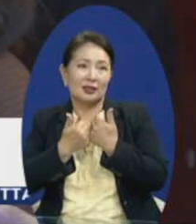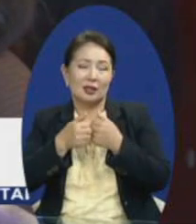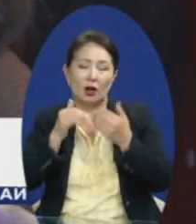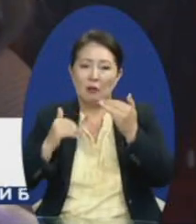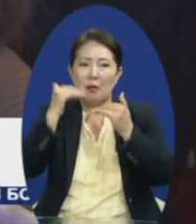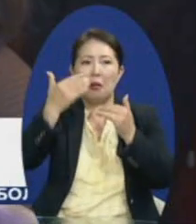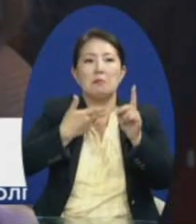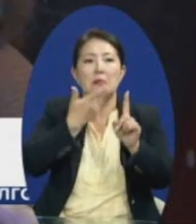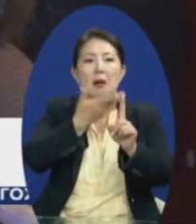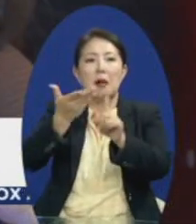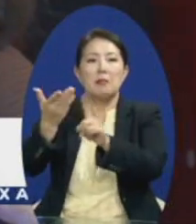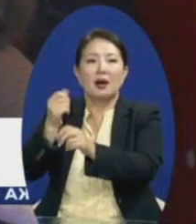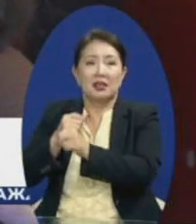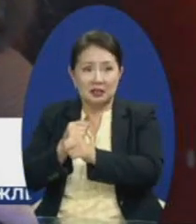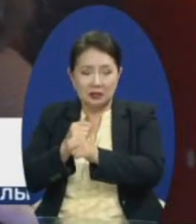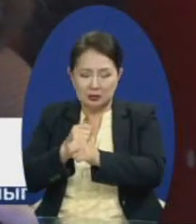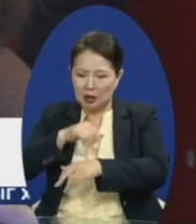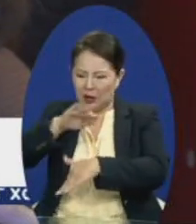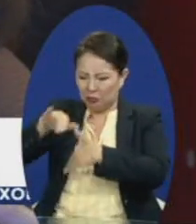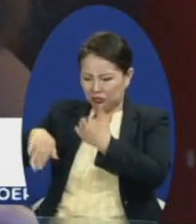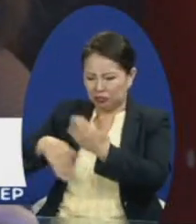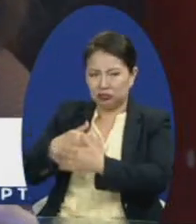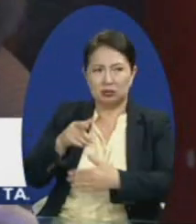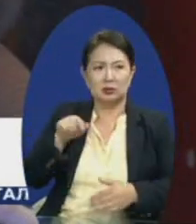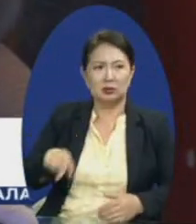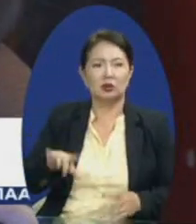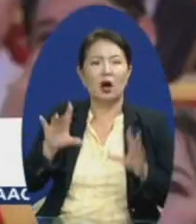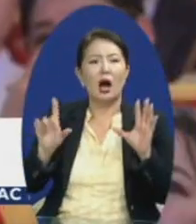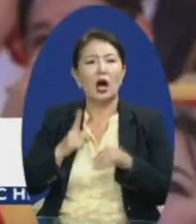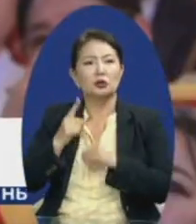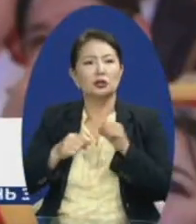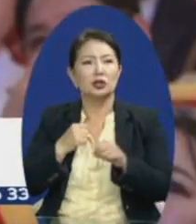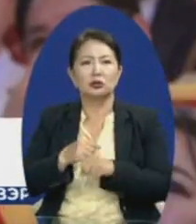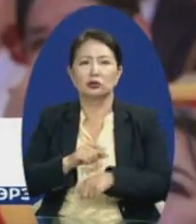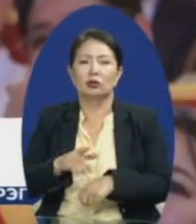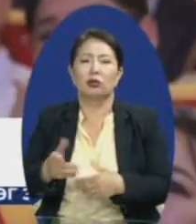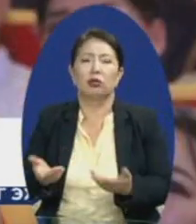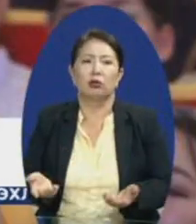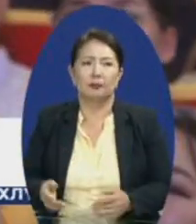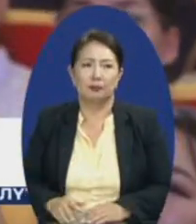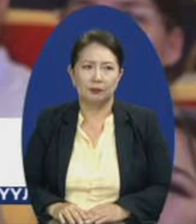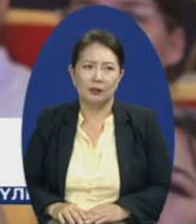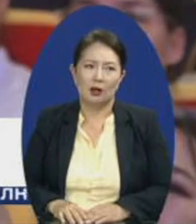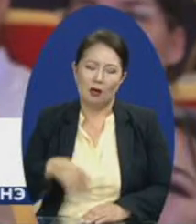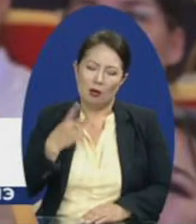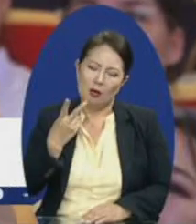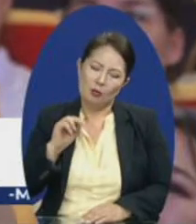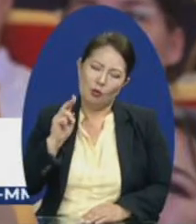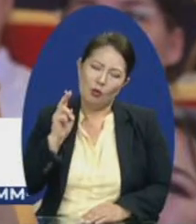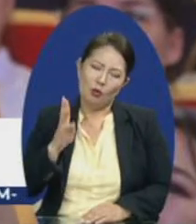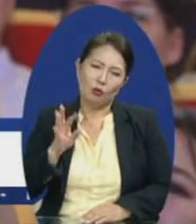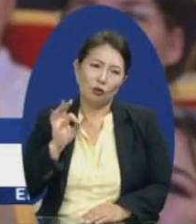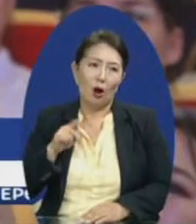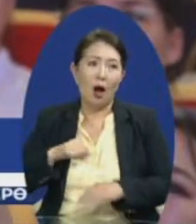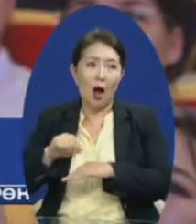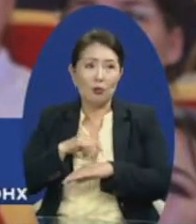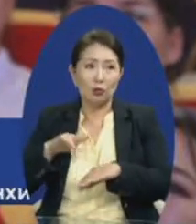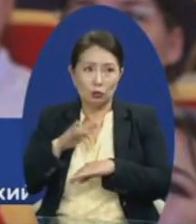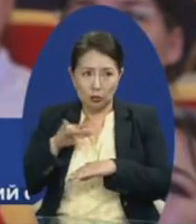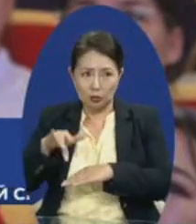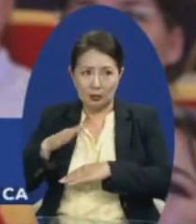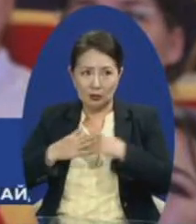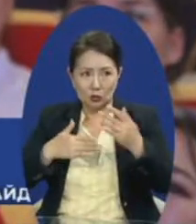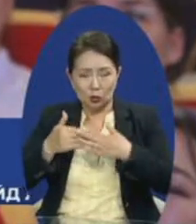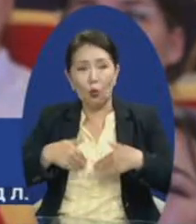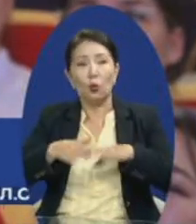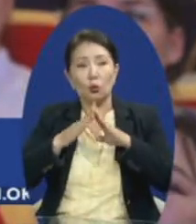хүмүүс сургуульд ажиллаж ирсэн. Үүнээс хойш зур төсвийн хийгдэд 11 жил болж байна. Тэгсэн бид 24 он гэхэд энэ хоёр амьд төвтэй байж байгаа сургуулиудаа бол одоо